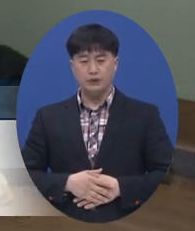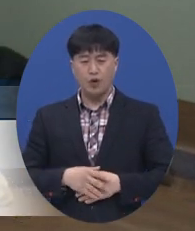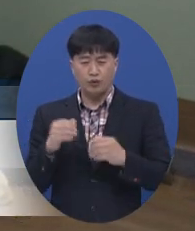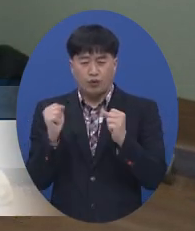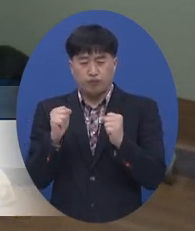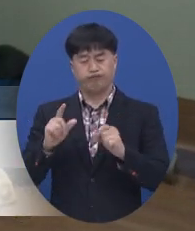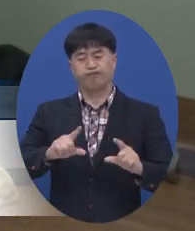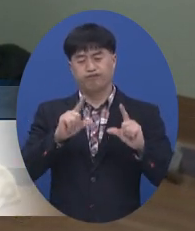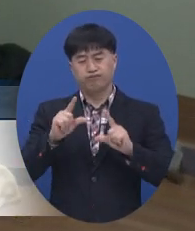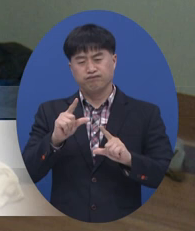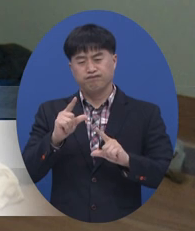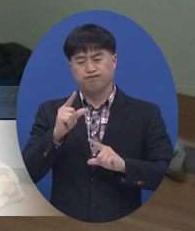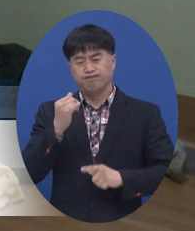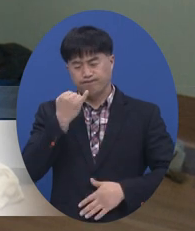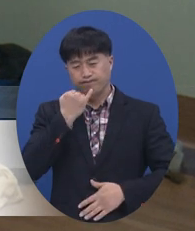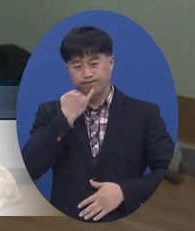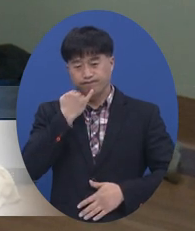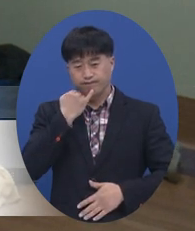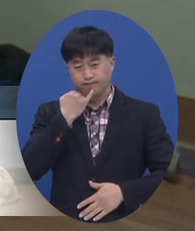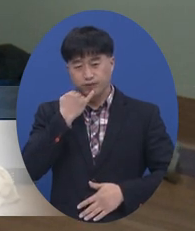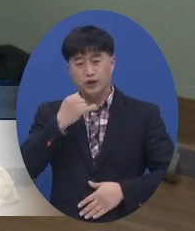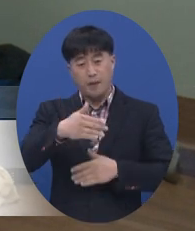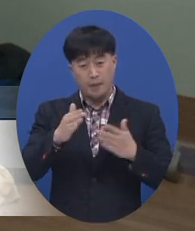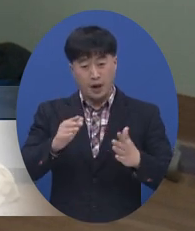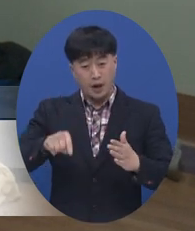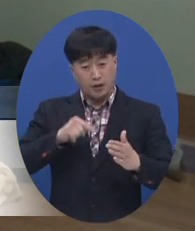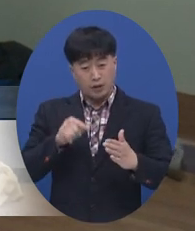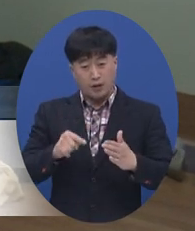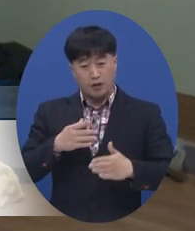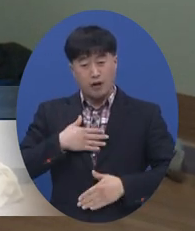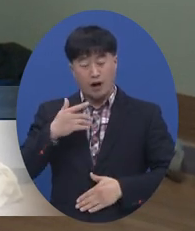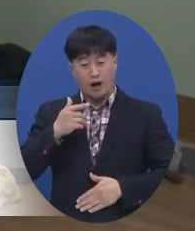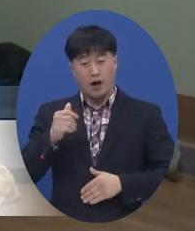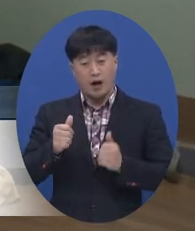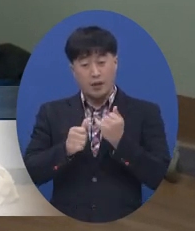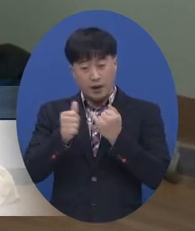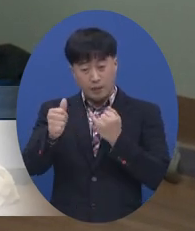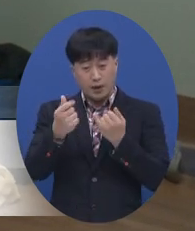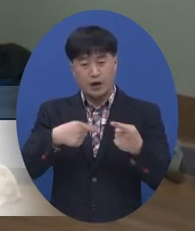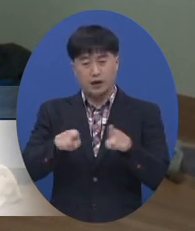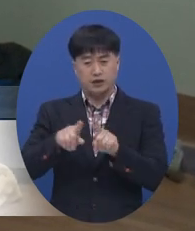in love to relieve